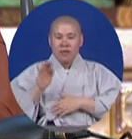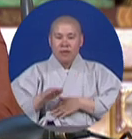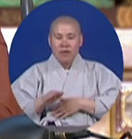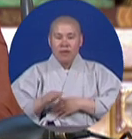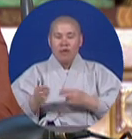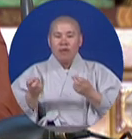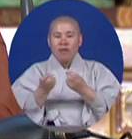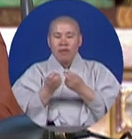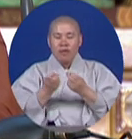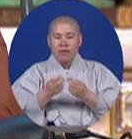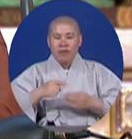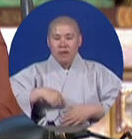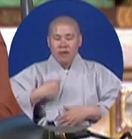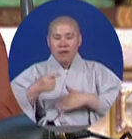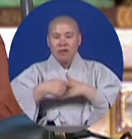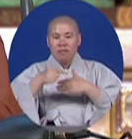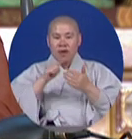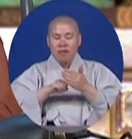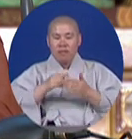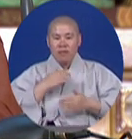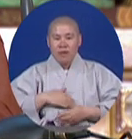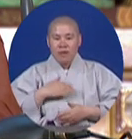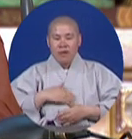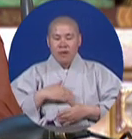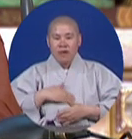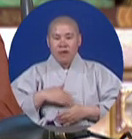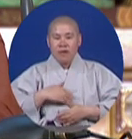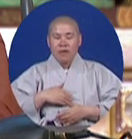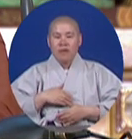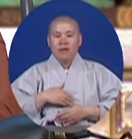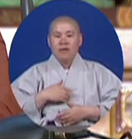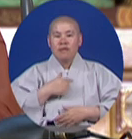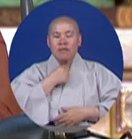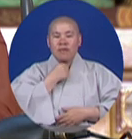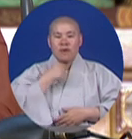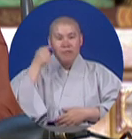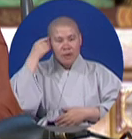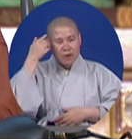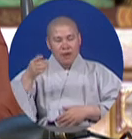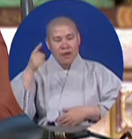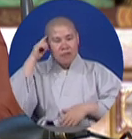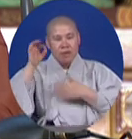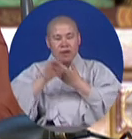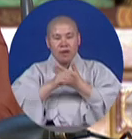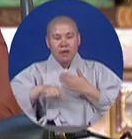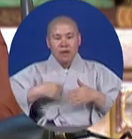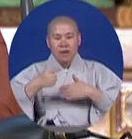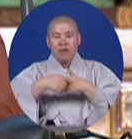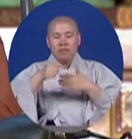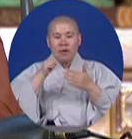것은 생각을 일으키는 게 도가 아닙니다. 망념을 여의어서